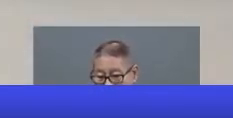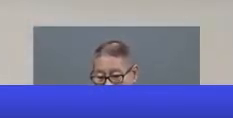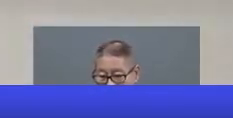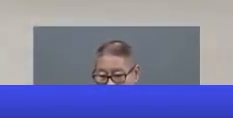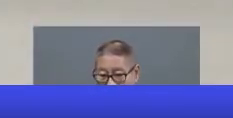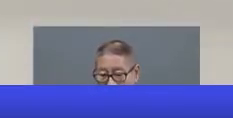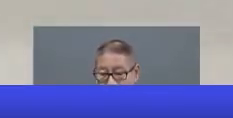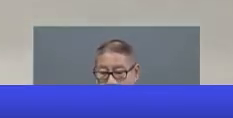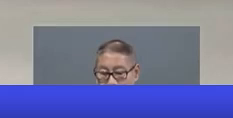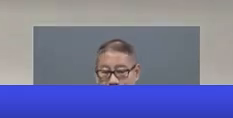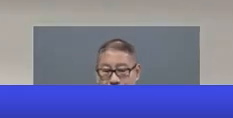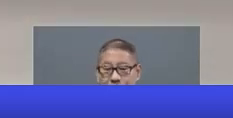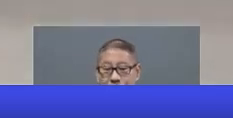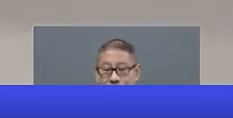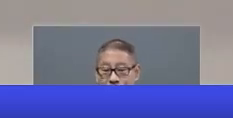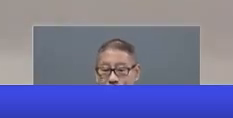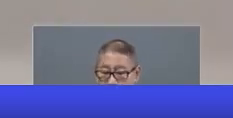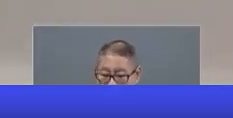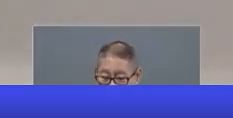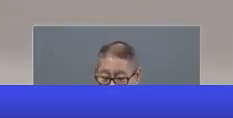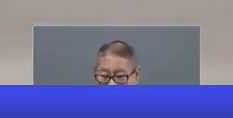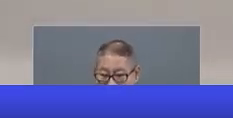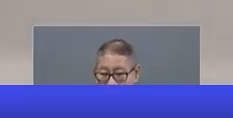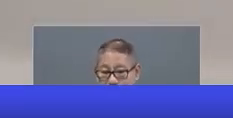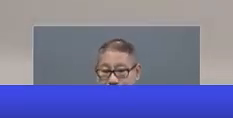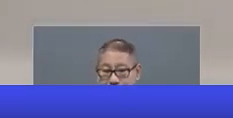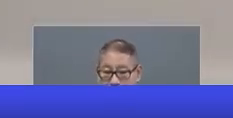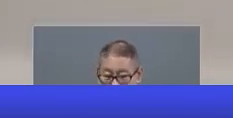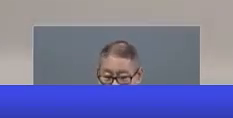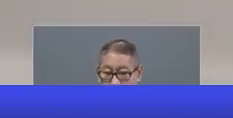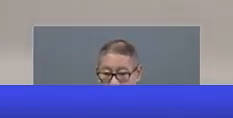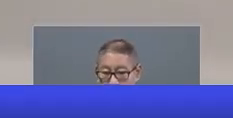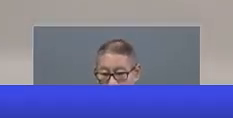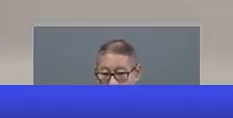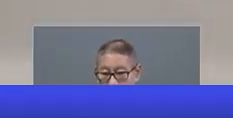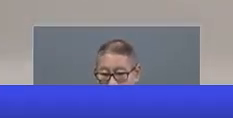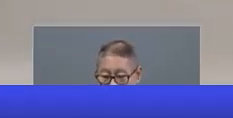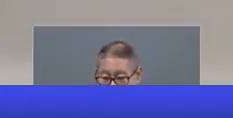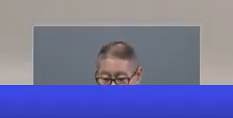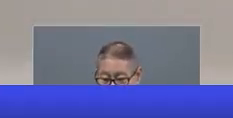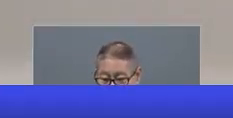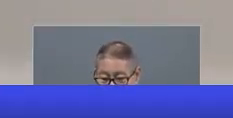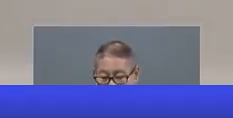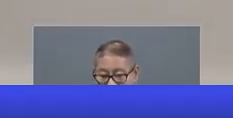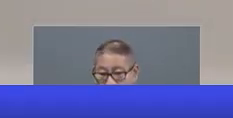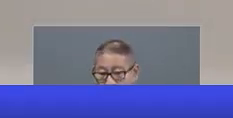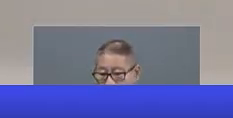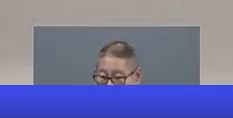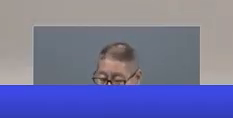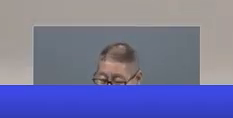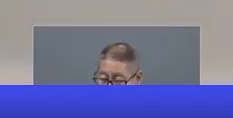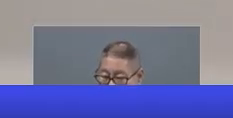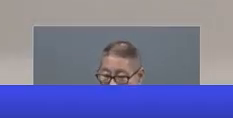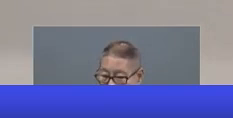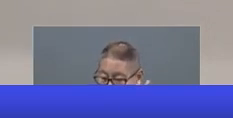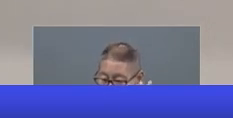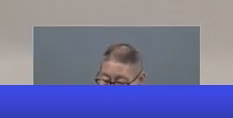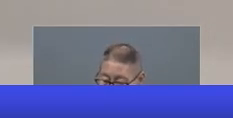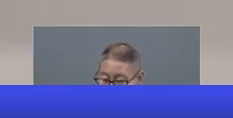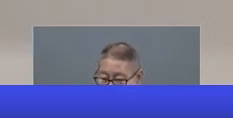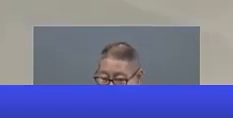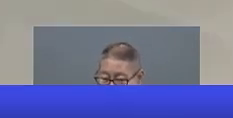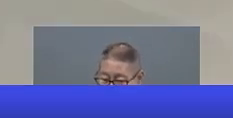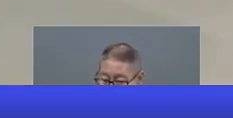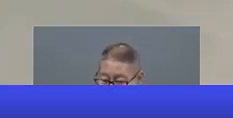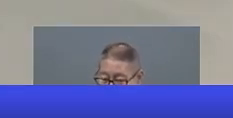ยันมาแล้วว่ามันมีเรื่องของการอัปเดตแอแอปพลิเคชันขึ้นมาเพราะว่าแอปทางรัฐเนี่ยเคก็สร้างมาหลายปีแล้วสร้างมาไว้ก่อนอนะ